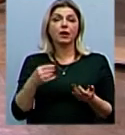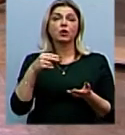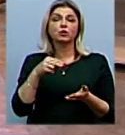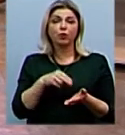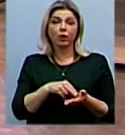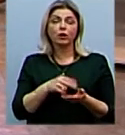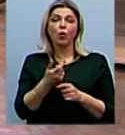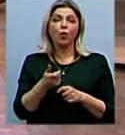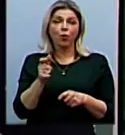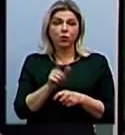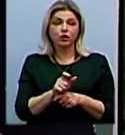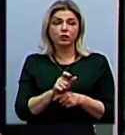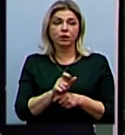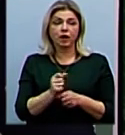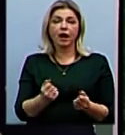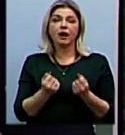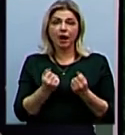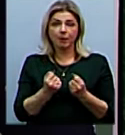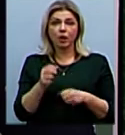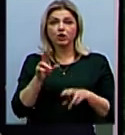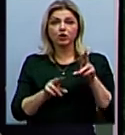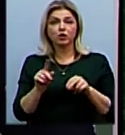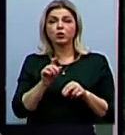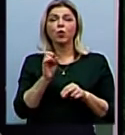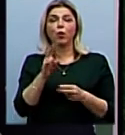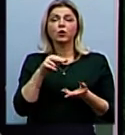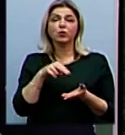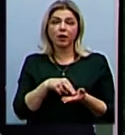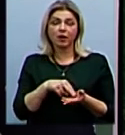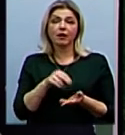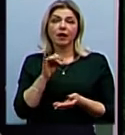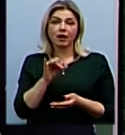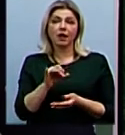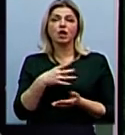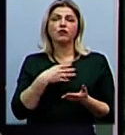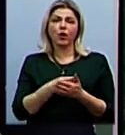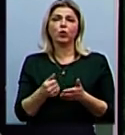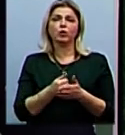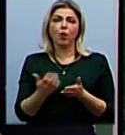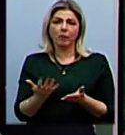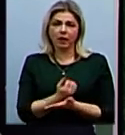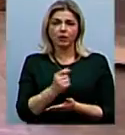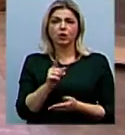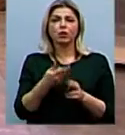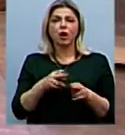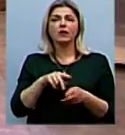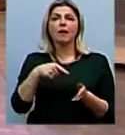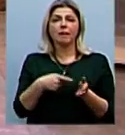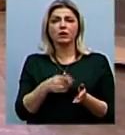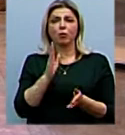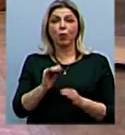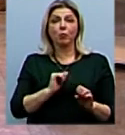стоит очень крепко, считает, что он стоит, и он ее добьется, что это место будет тут